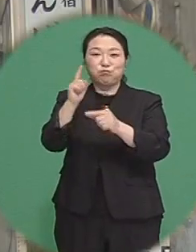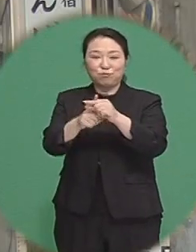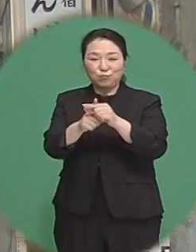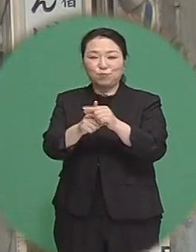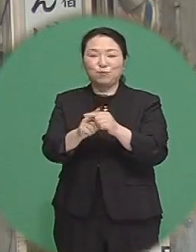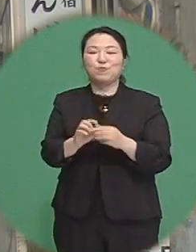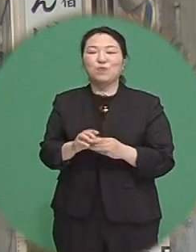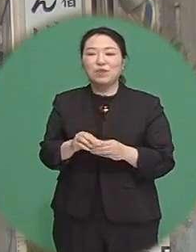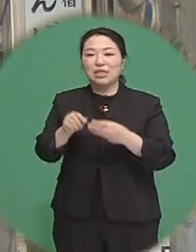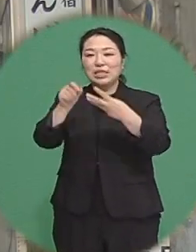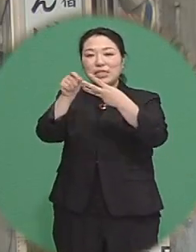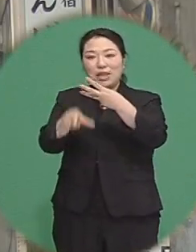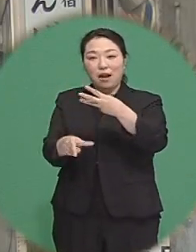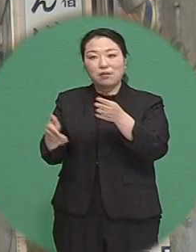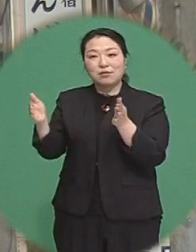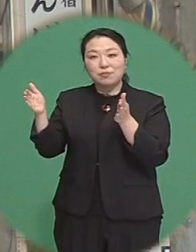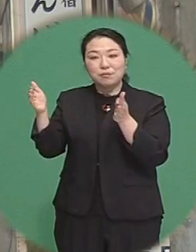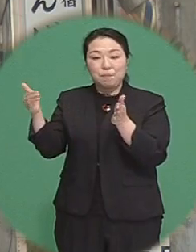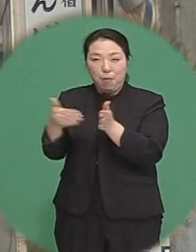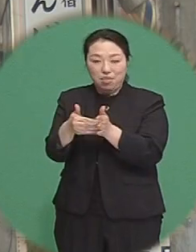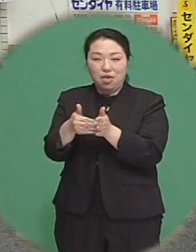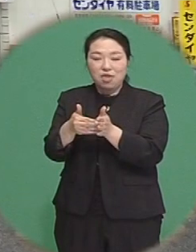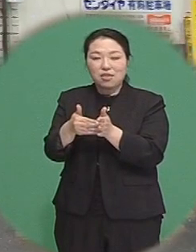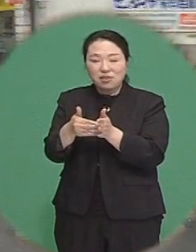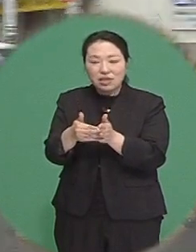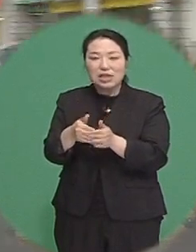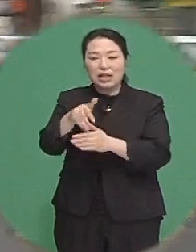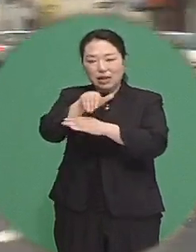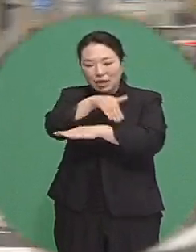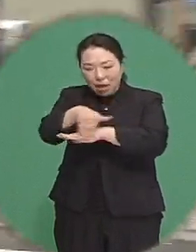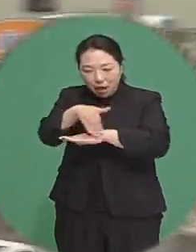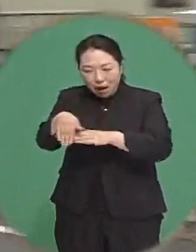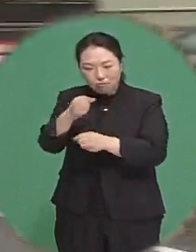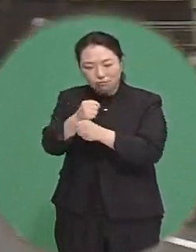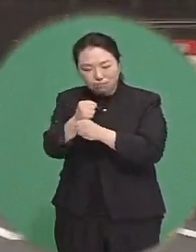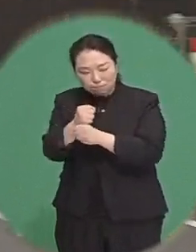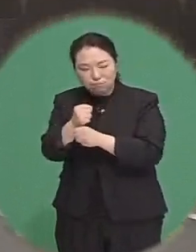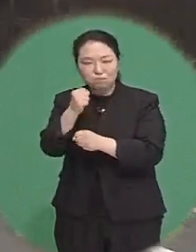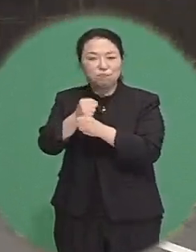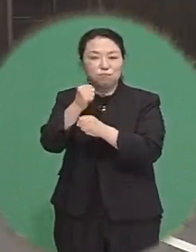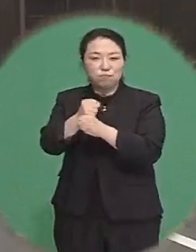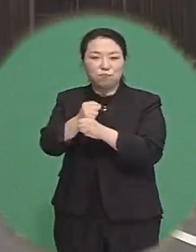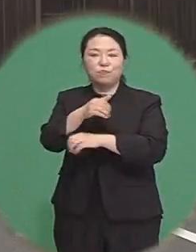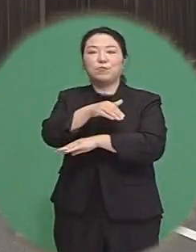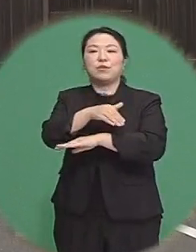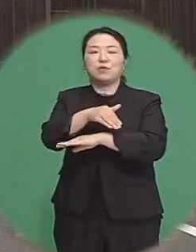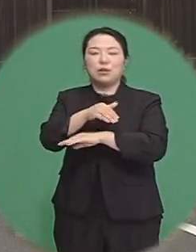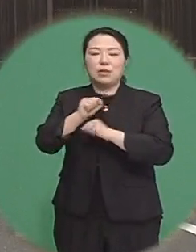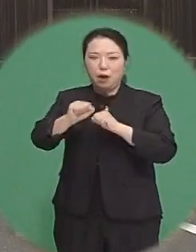来年度以降の具体的な取り組みを定める基本計画を策定します